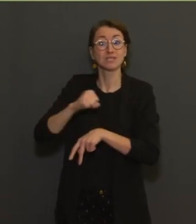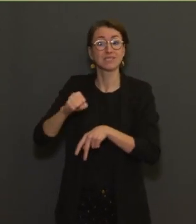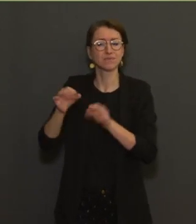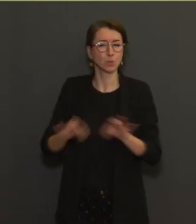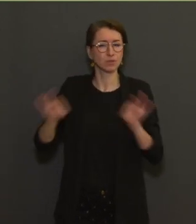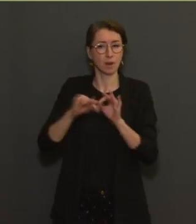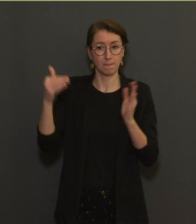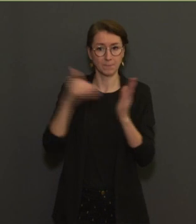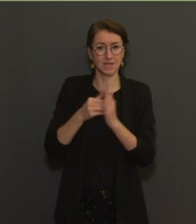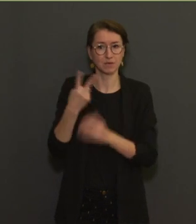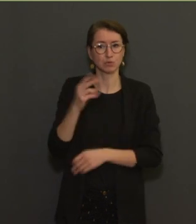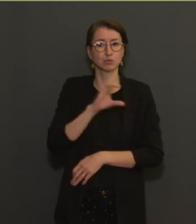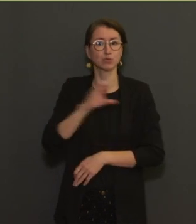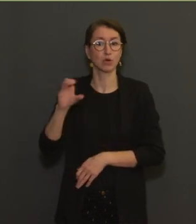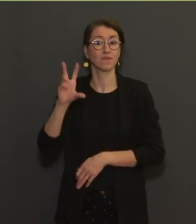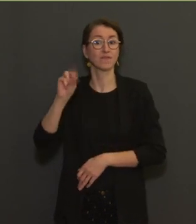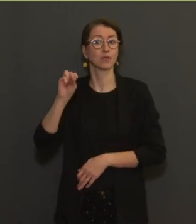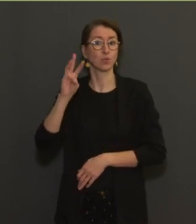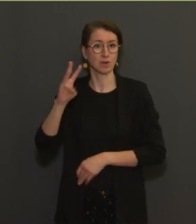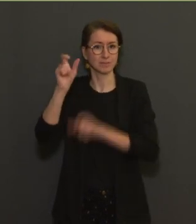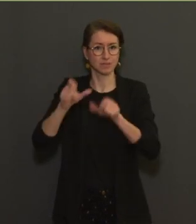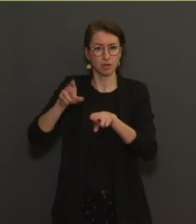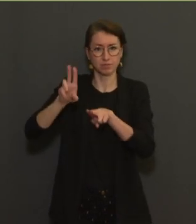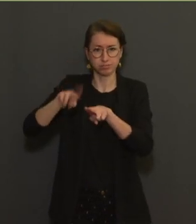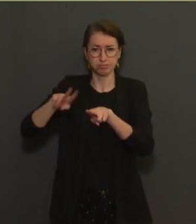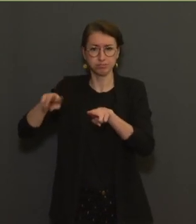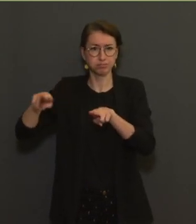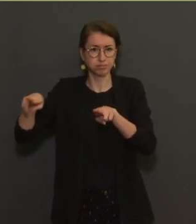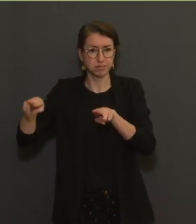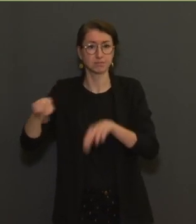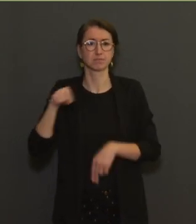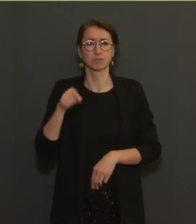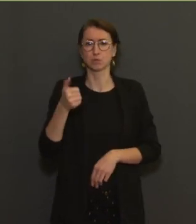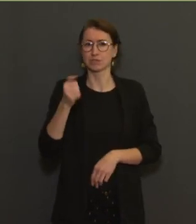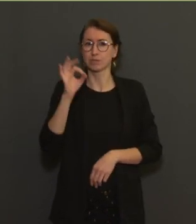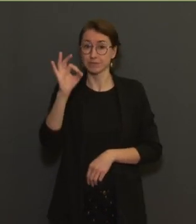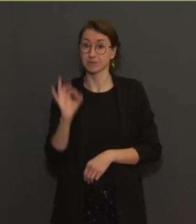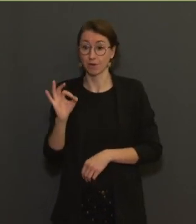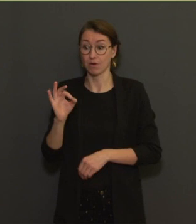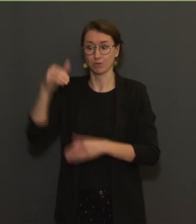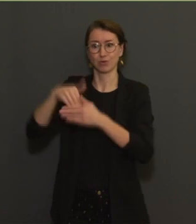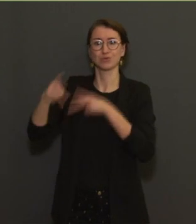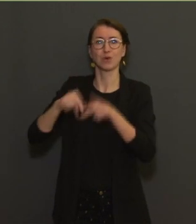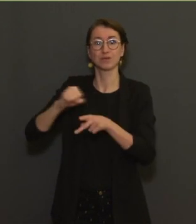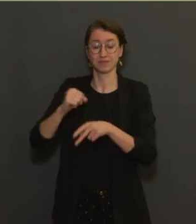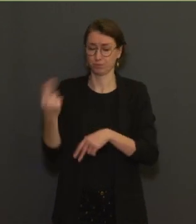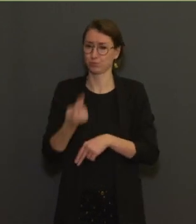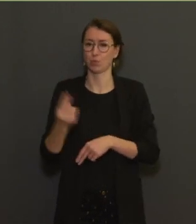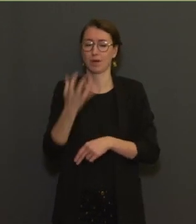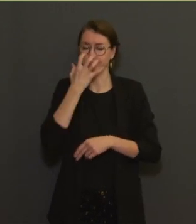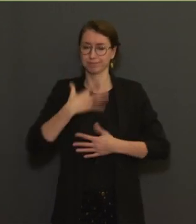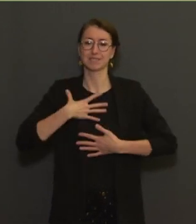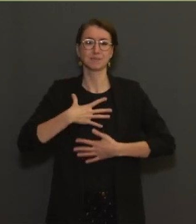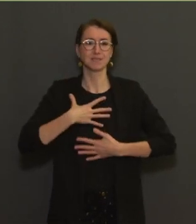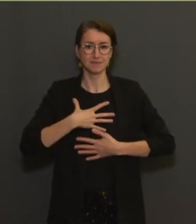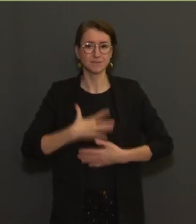besoin d'une ventilation artificielle. Ce 1223 patients, c'est pratiquement le pic qu'on avait